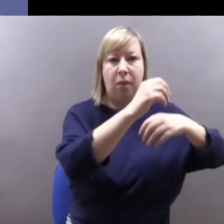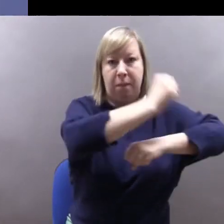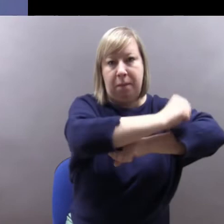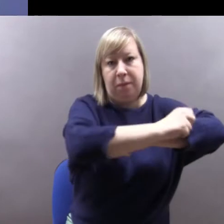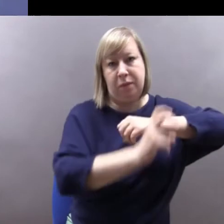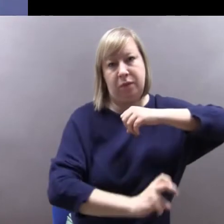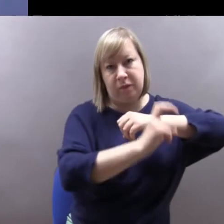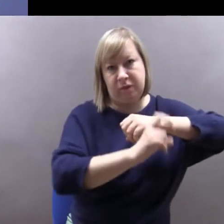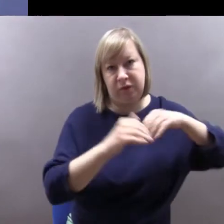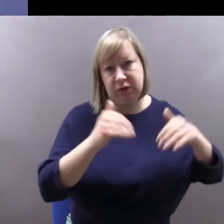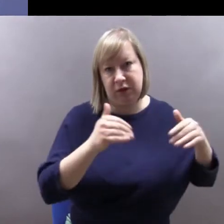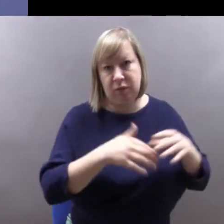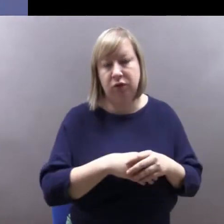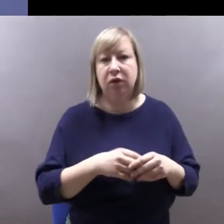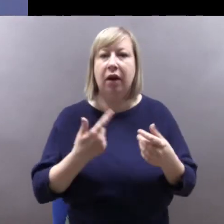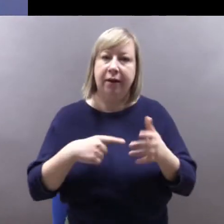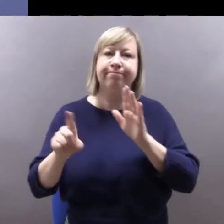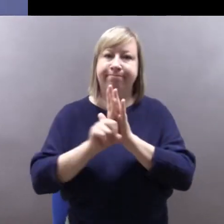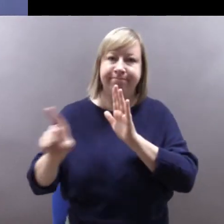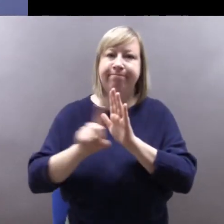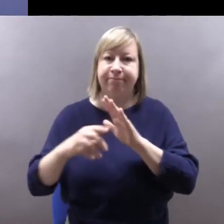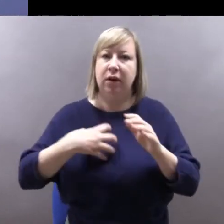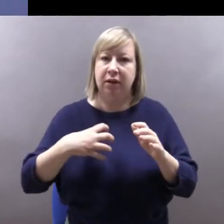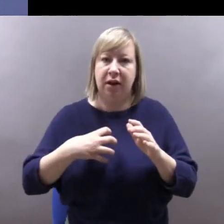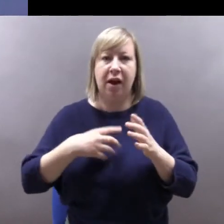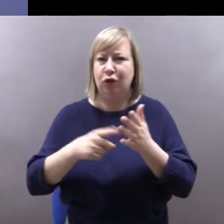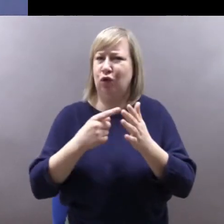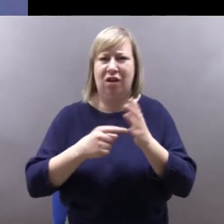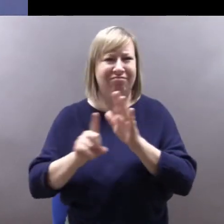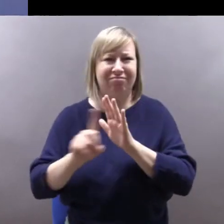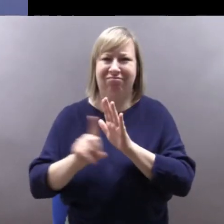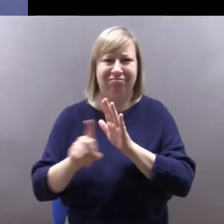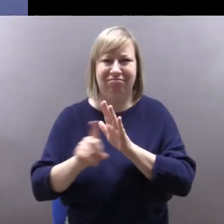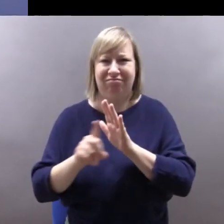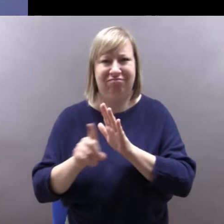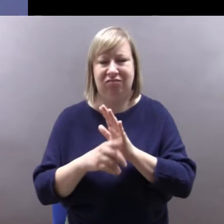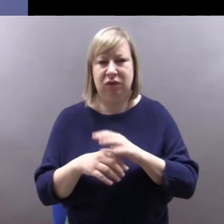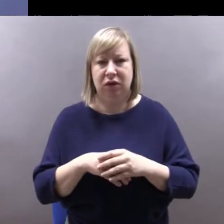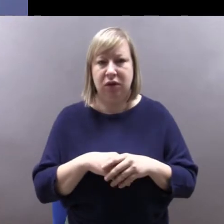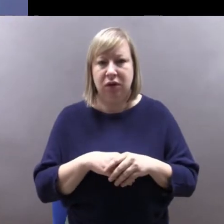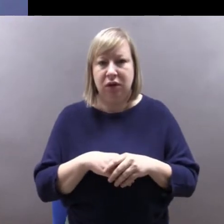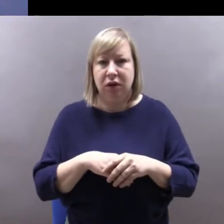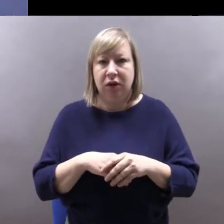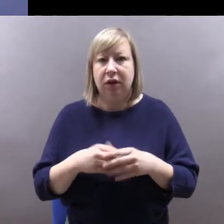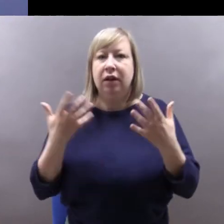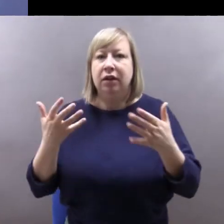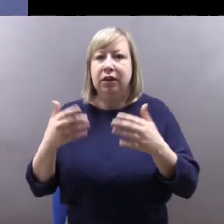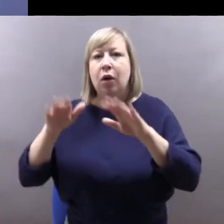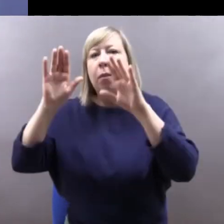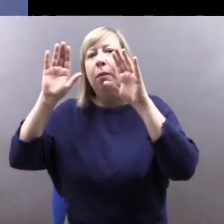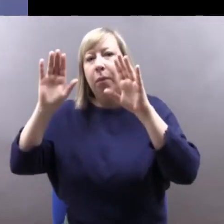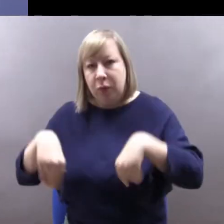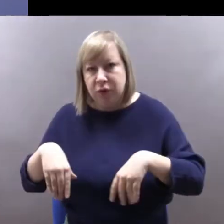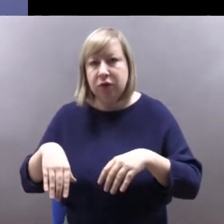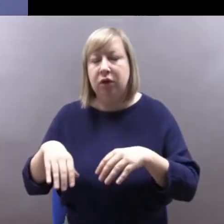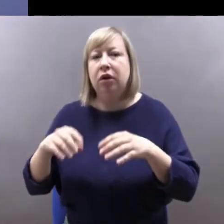Jestem upartą osobą, można tak powiedzieć. I chodziłem do pani dyrektor dosyć często i musiałem